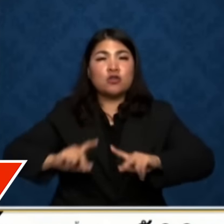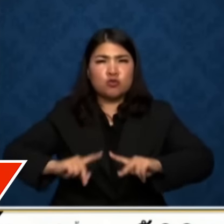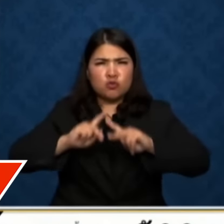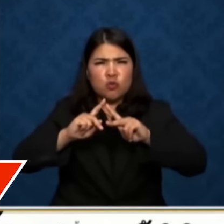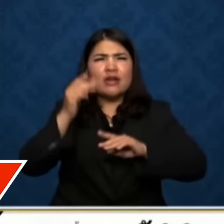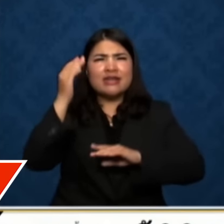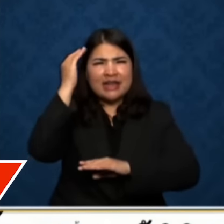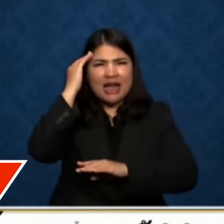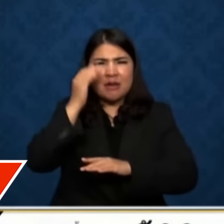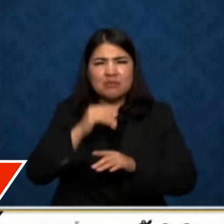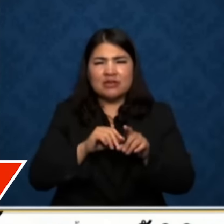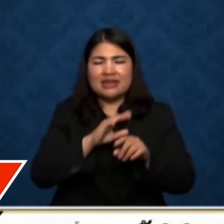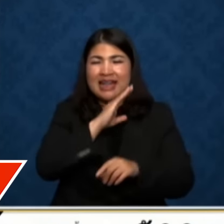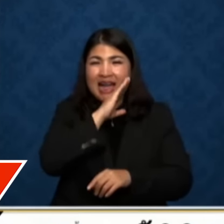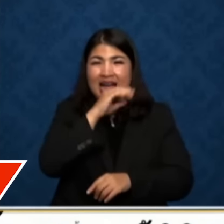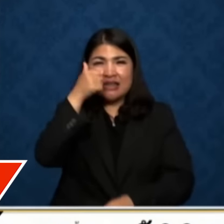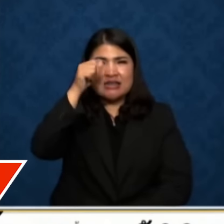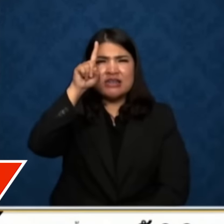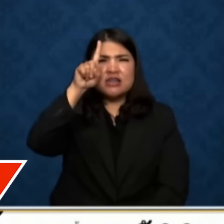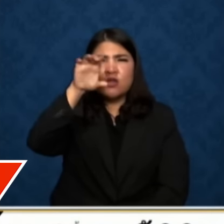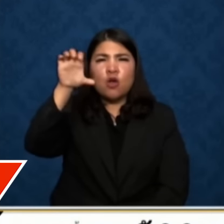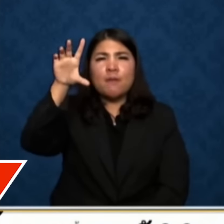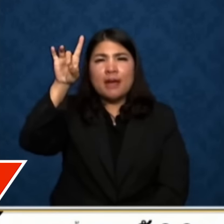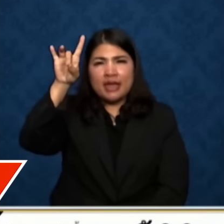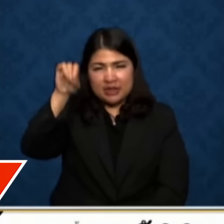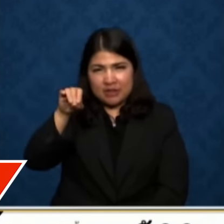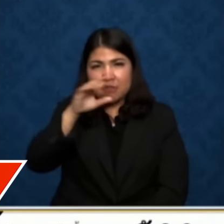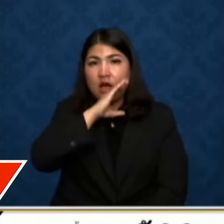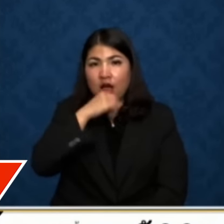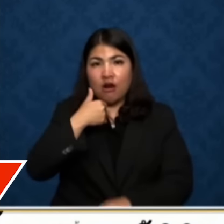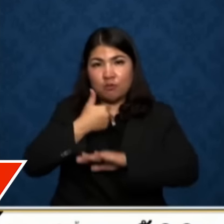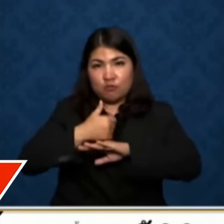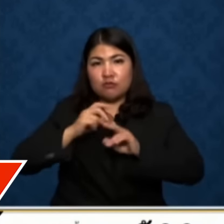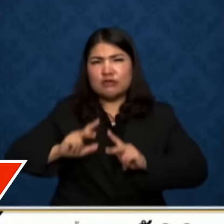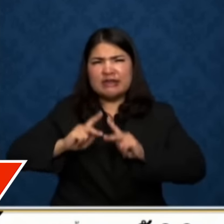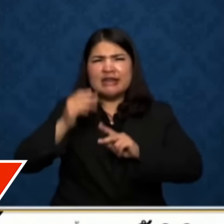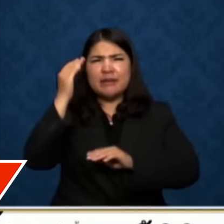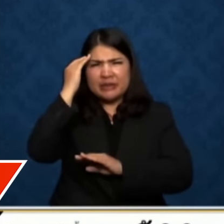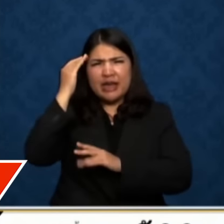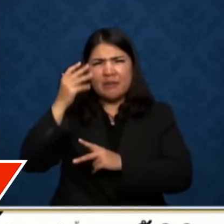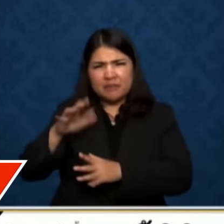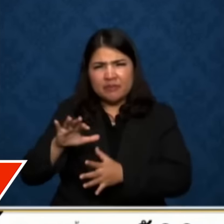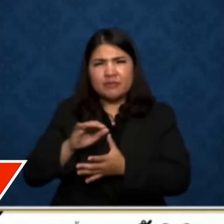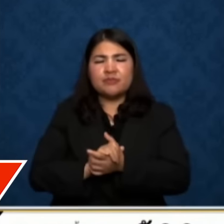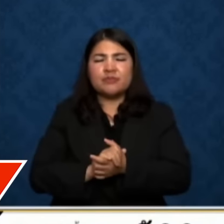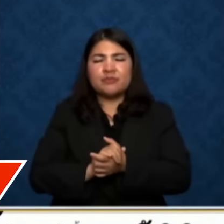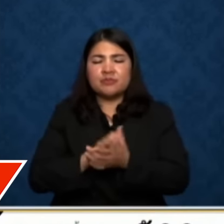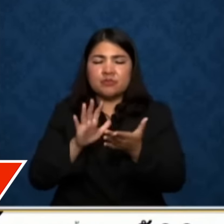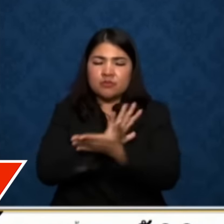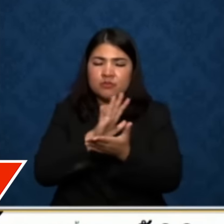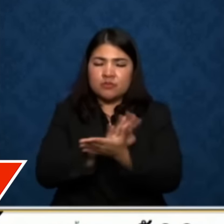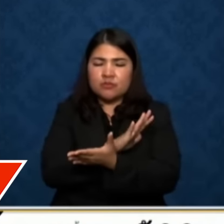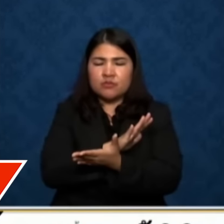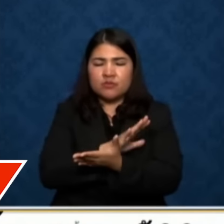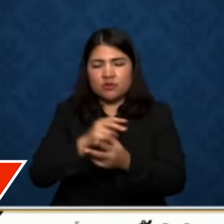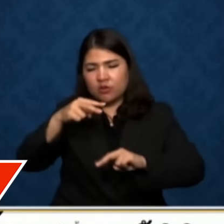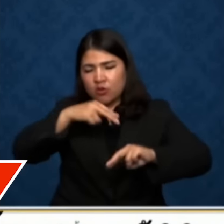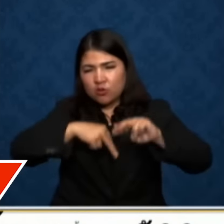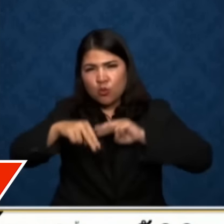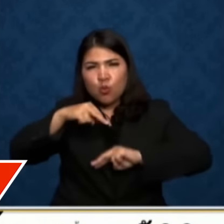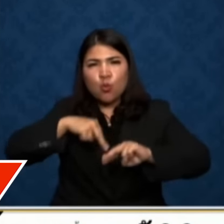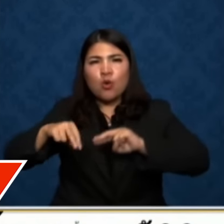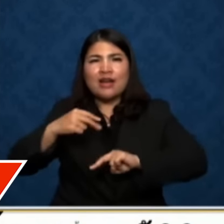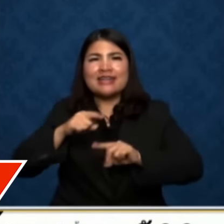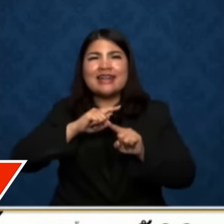รณี180วันหรือ120วันขึ้นไปท่านรัฐมนตรีเนี่ยรับทราบแน่นอนแล้วมีเอกสารต่างๆที่ท่านต้องตรวจแล้วเดี๋ยวผม